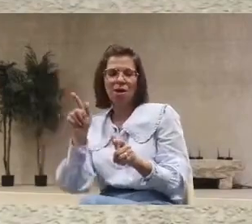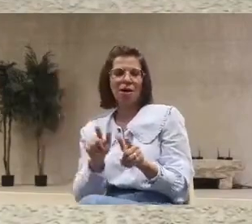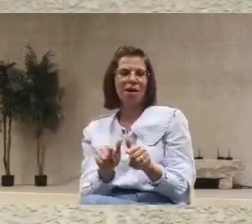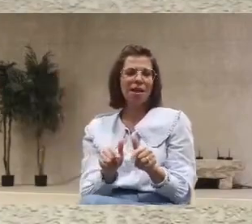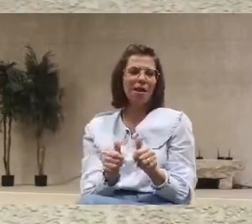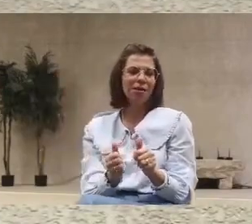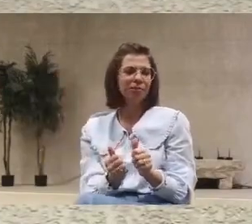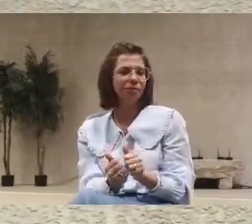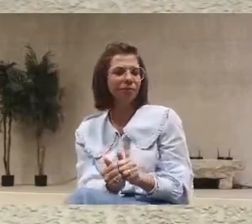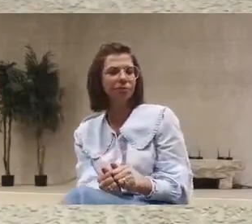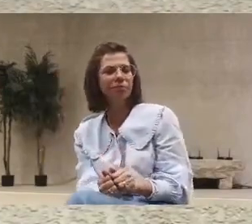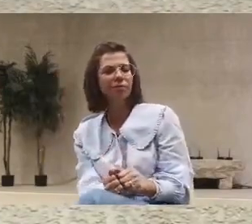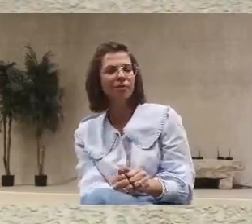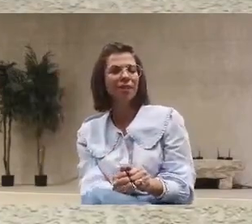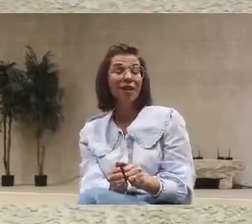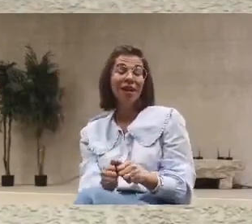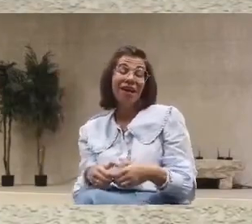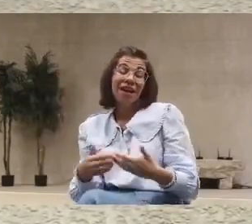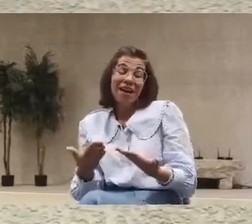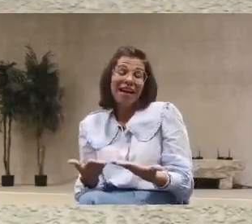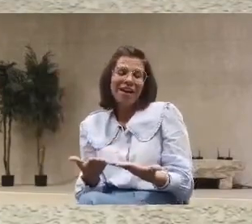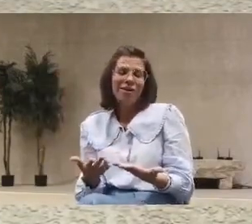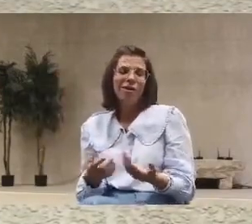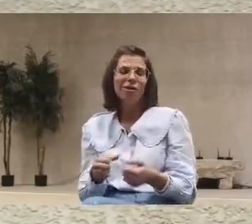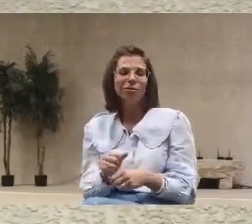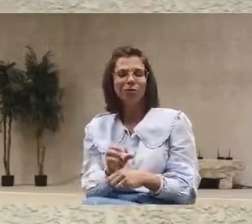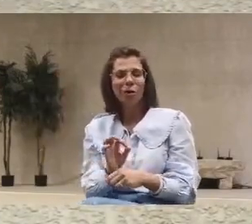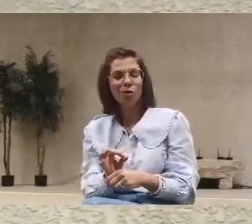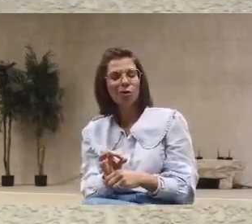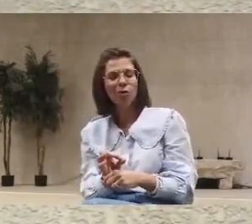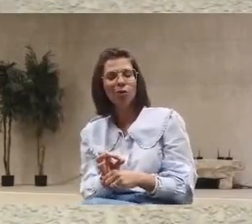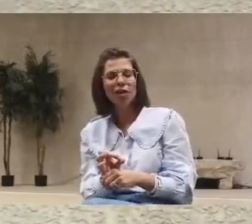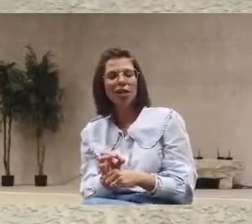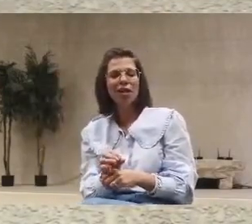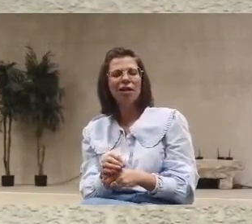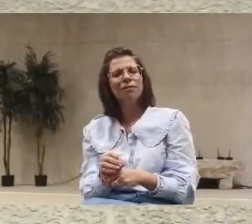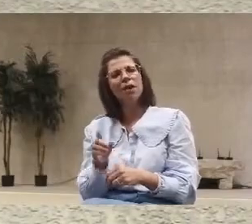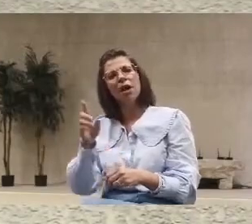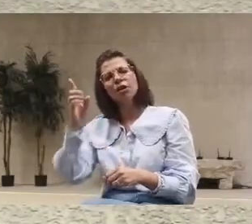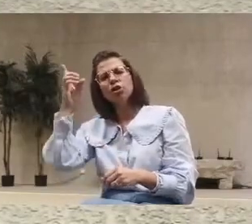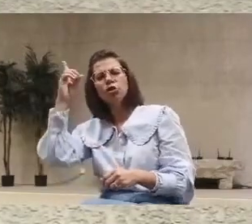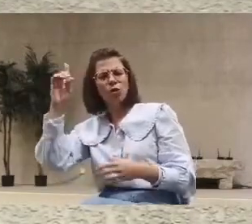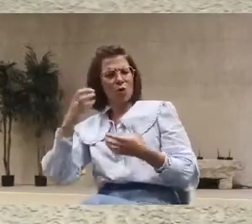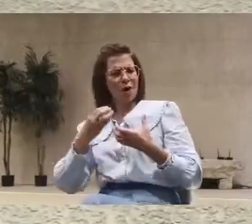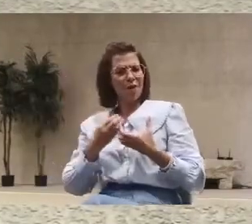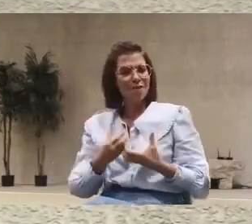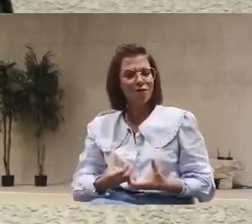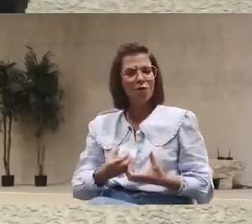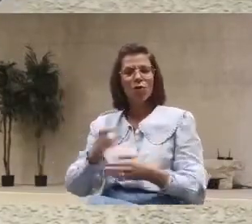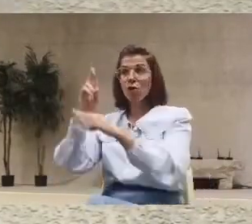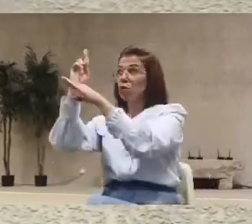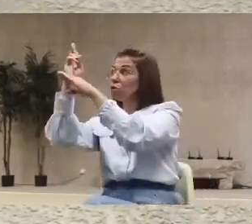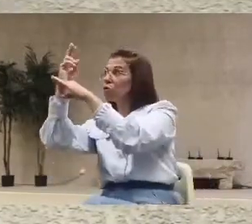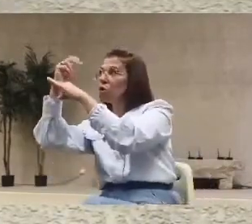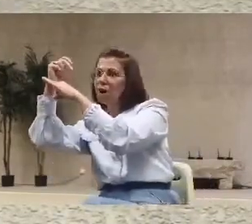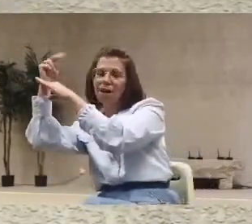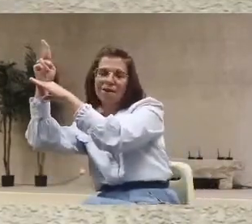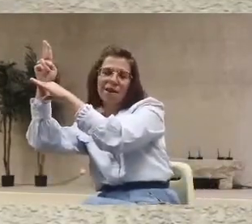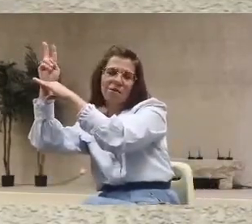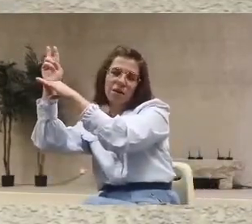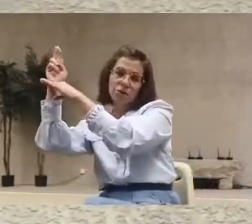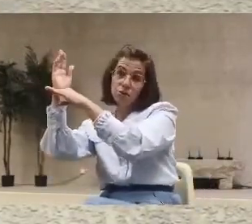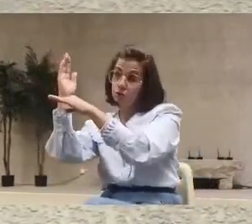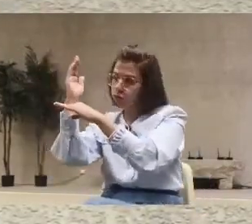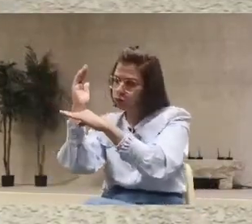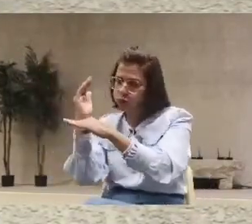règne vienne c'est la volonté de Dieu que nous prions pour que ce règne vienne pour que sa parole s'accomplisse et il veut que nous soyons